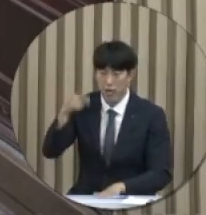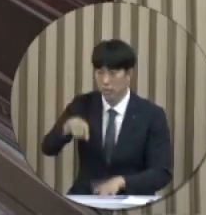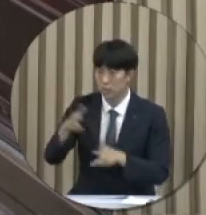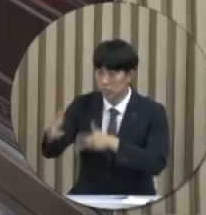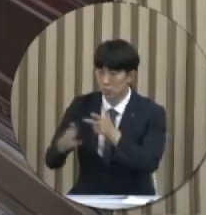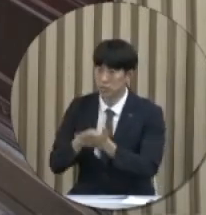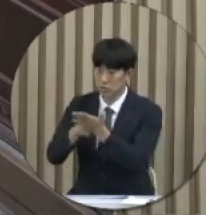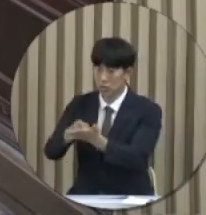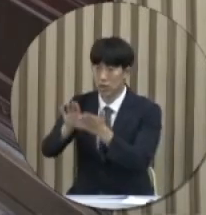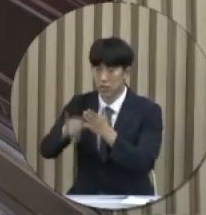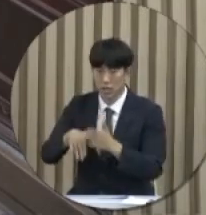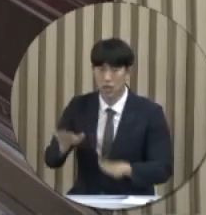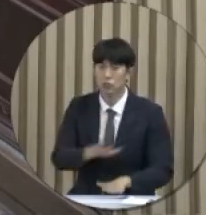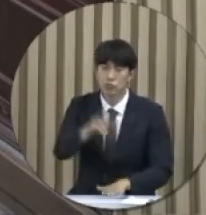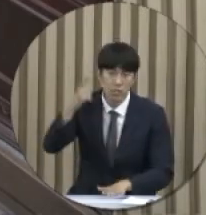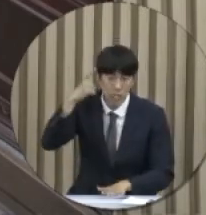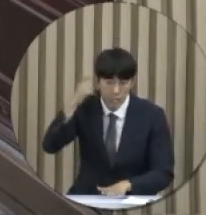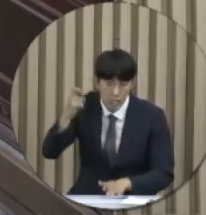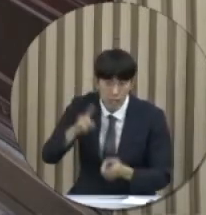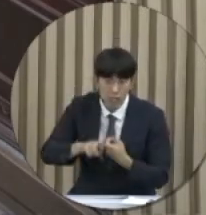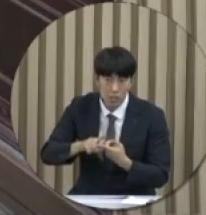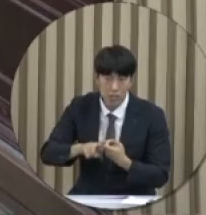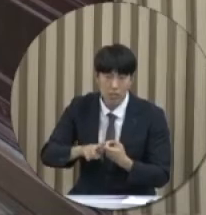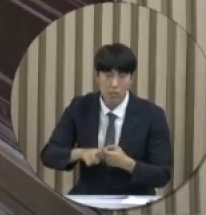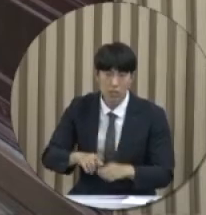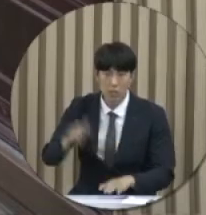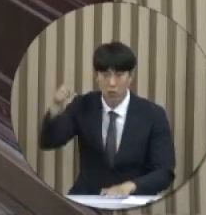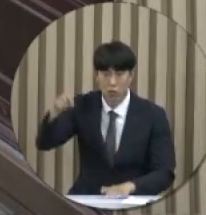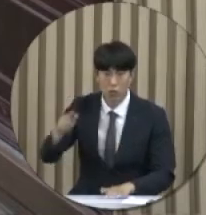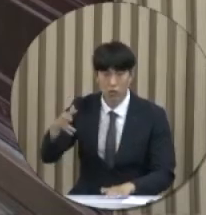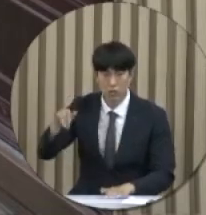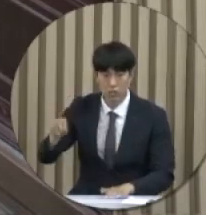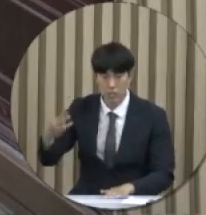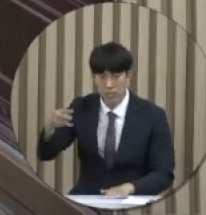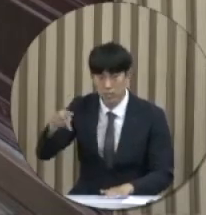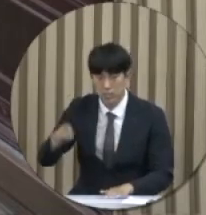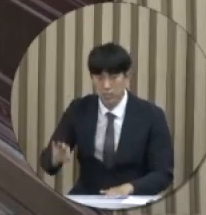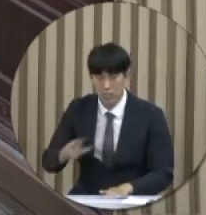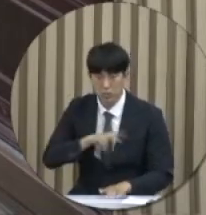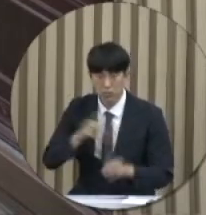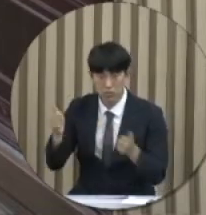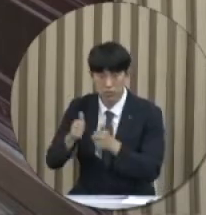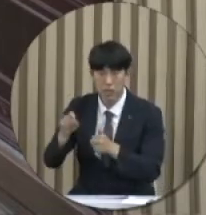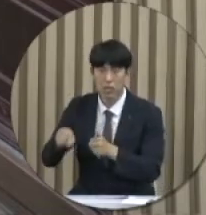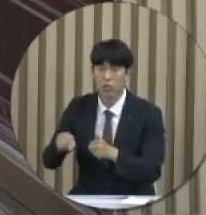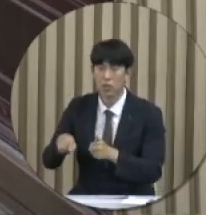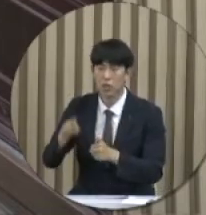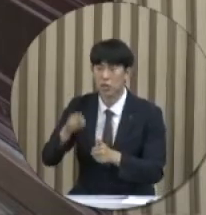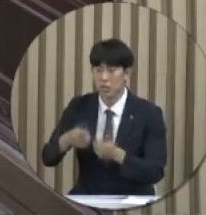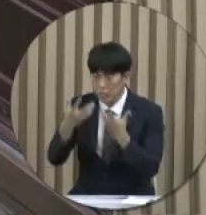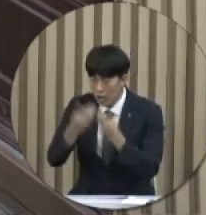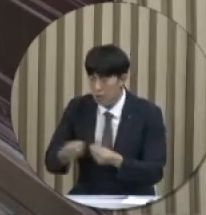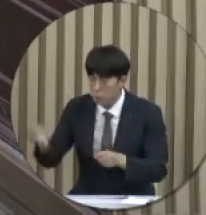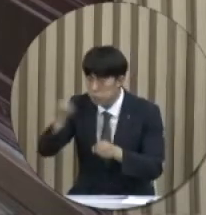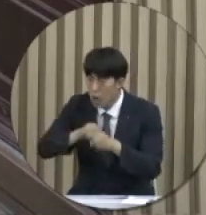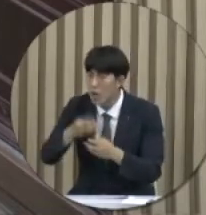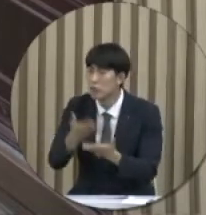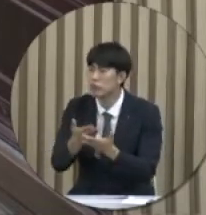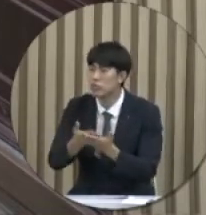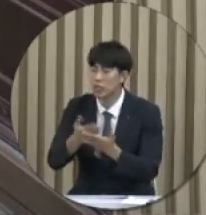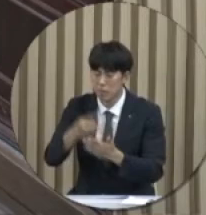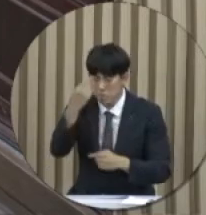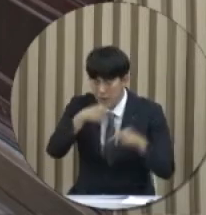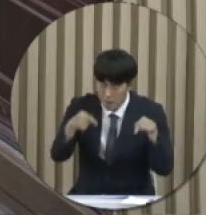때 우리 의견을 뭐 그때 권치승 의원님이 상당히 노력을 해주셨지만 미리 이런 걸꼭 넣어달라는 걸 넣으면서 나름 내부